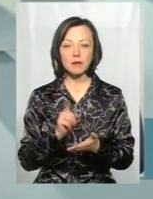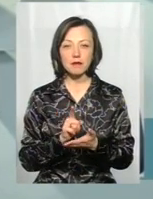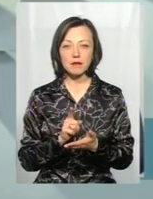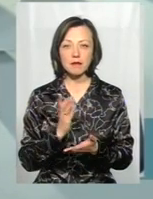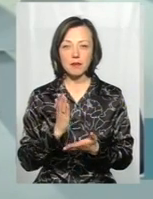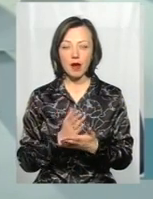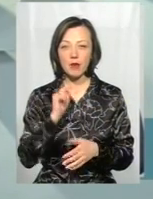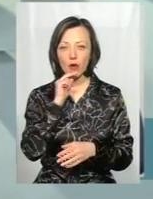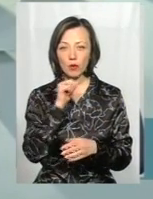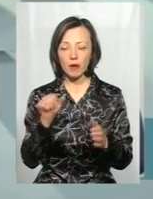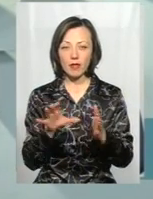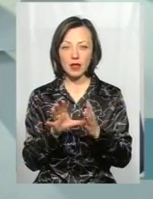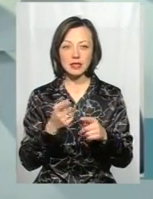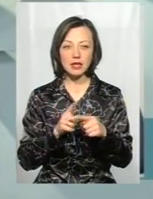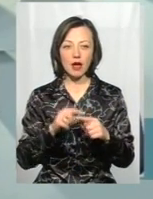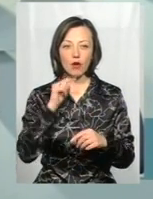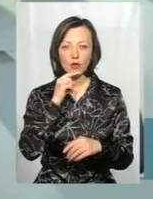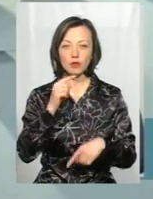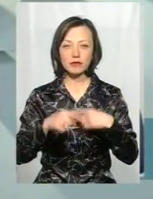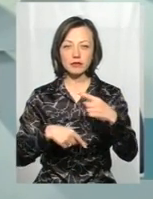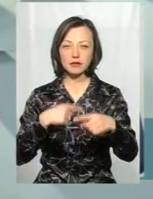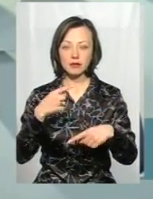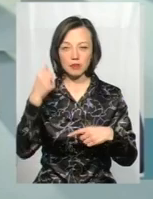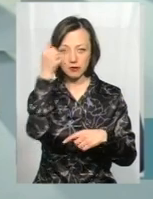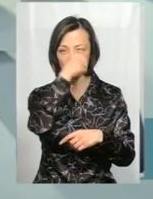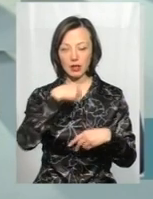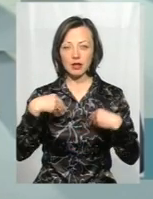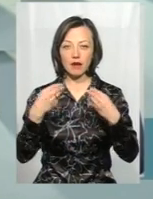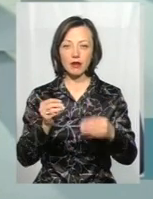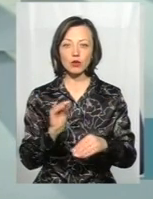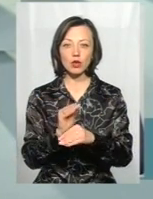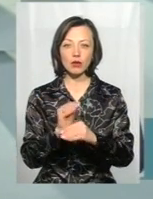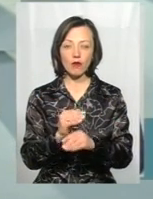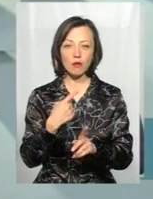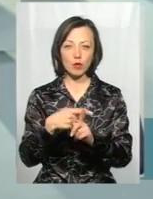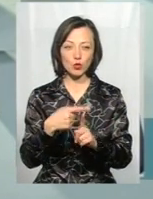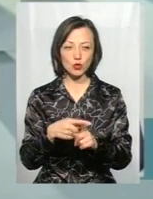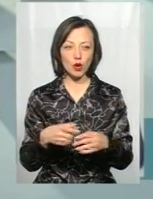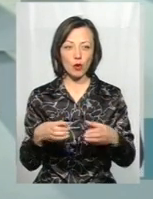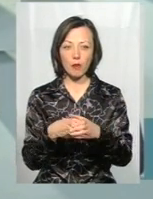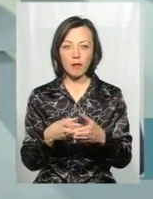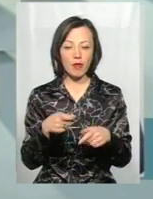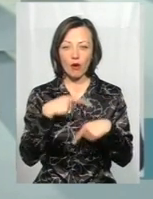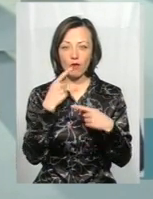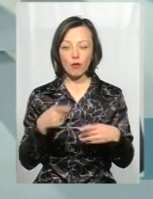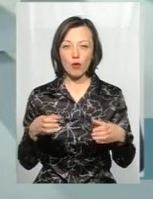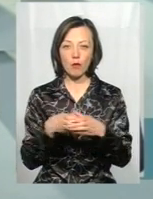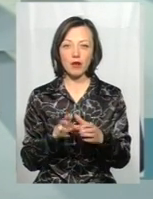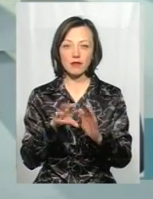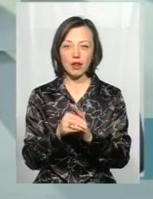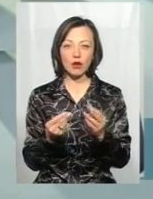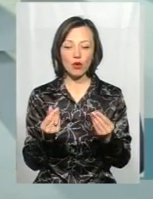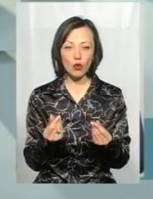по енергоносіях. І ця економія буде всі наступні роки давати додатковий плюс громаді. Мова ж не йде про те, що громада вклала гроші в